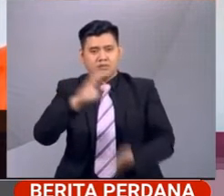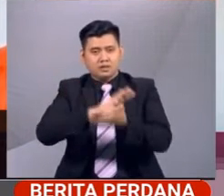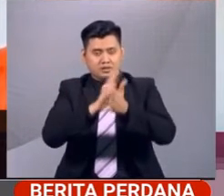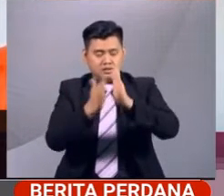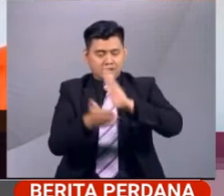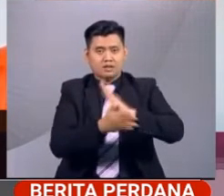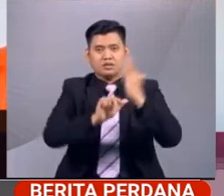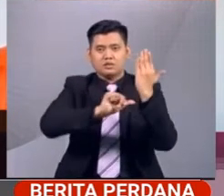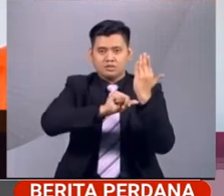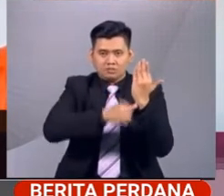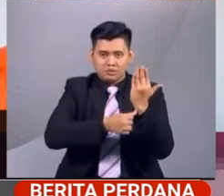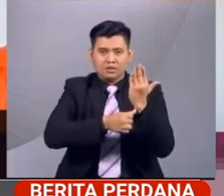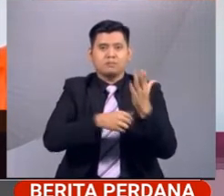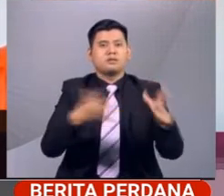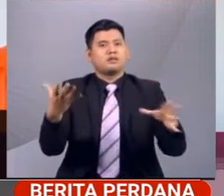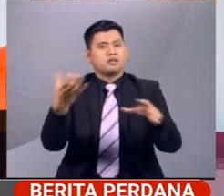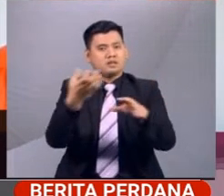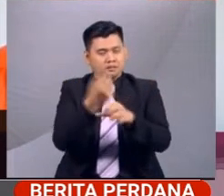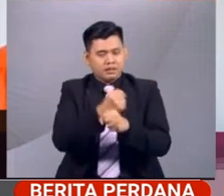pendapatan